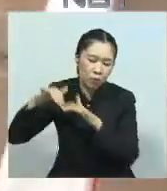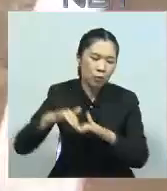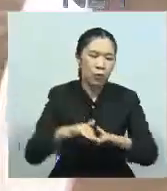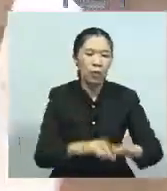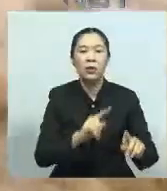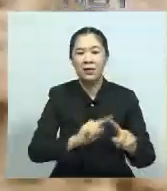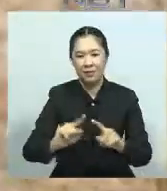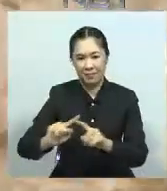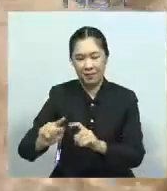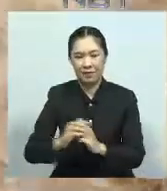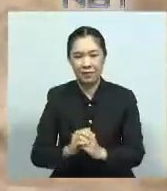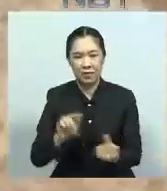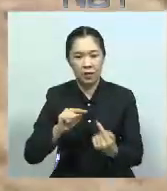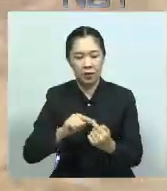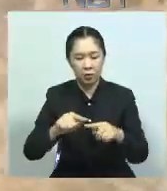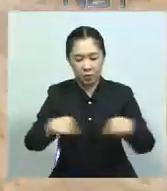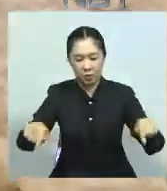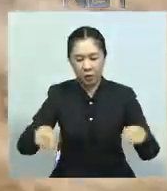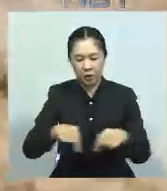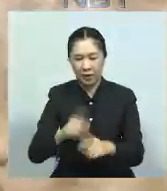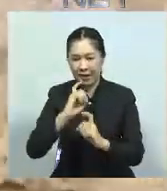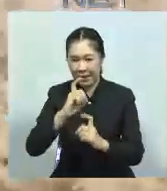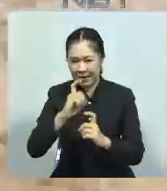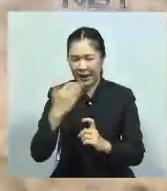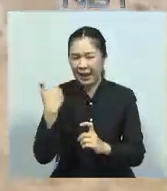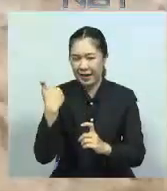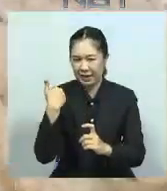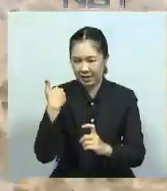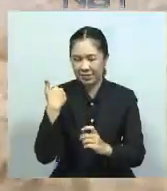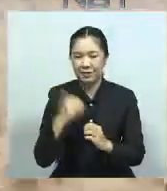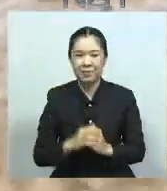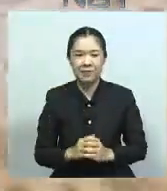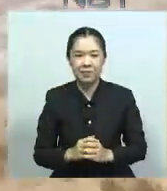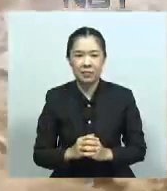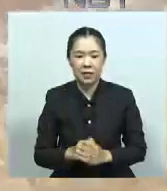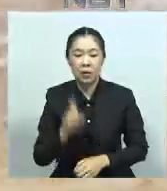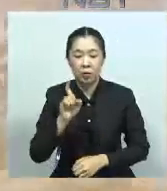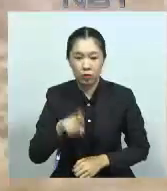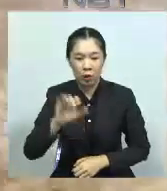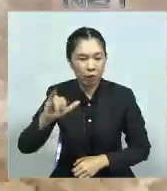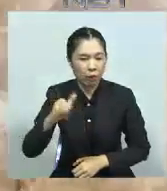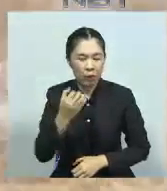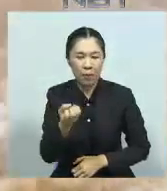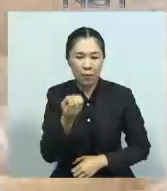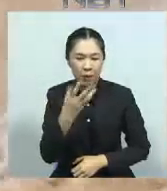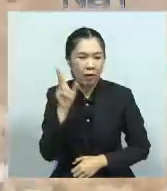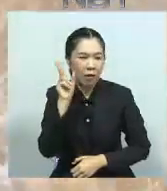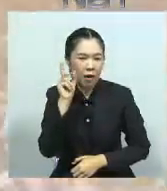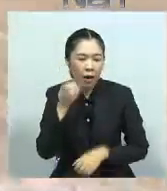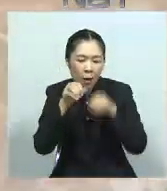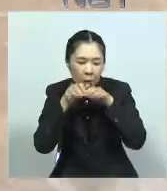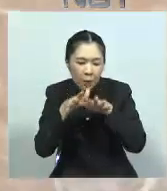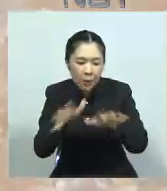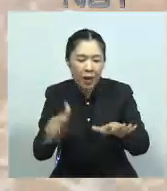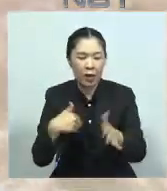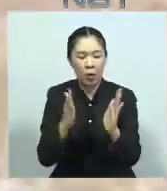นถล่มแล้วก็กรณีพื้นที่ใดที่มีความเสี่ยงอาจจะค่อนข้างสูงค่ะก็จะต้องแจ้งข่าวสารให้มีการอพยพหรือ